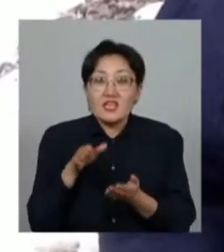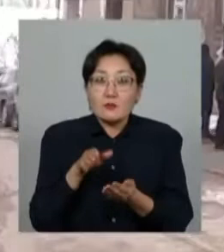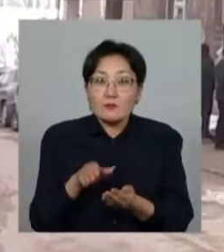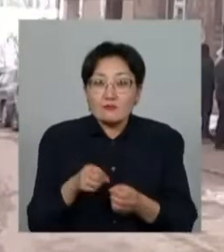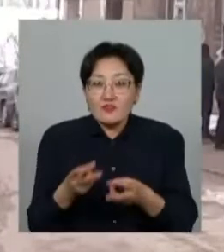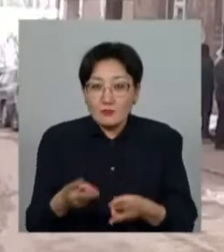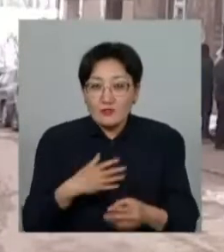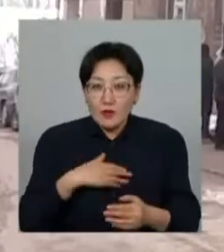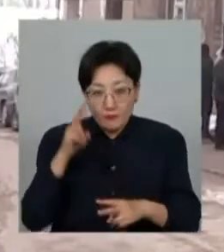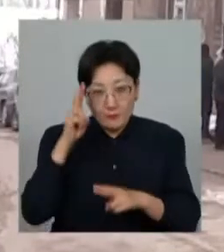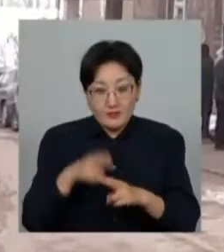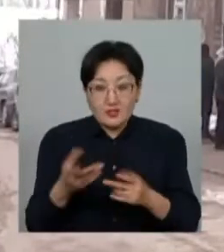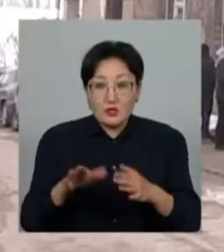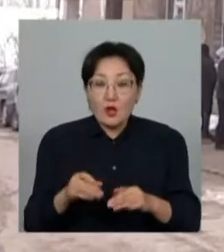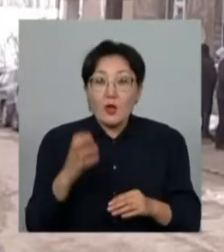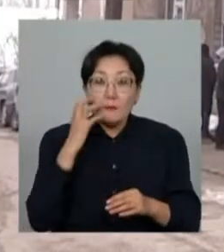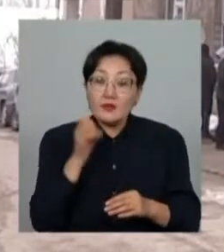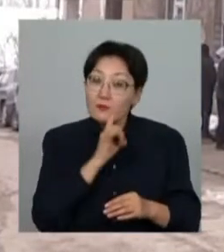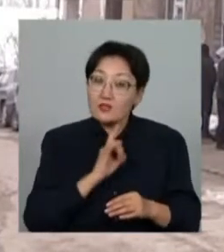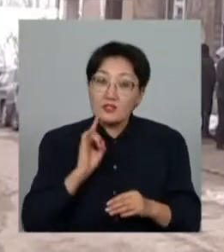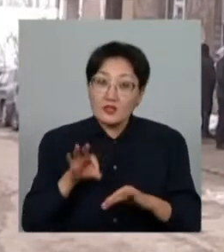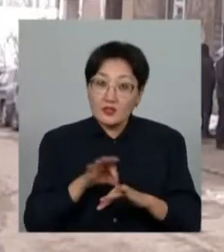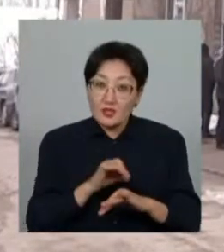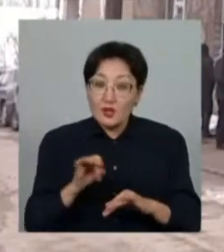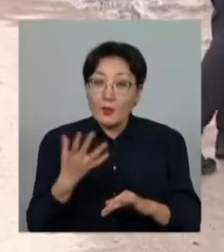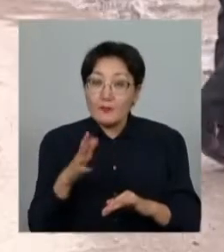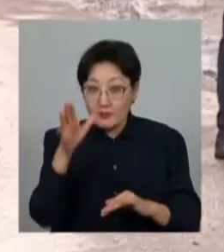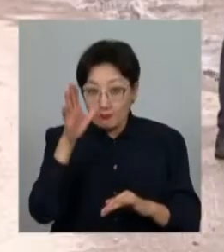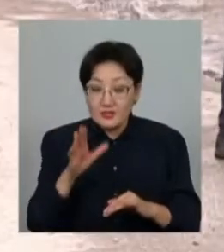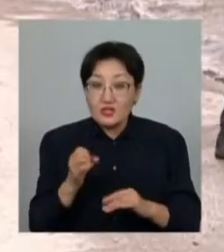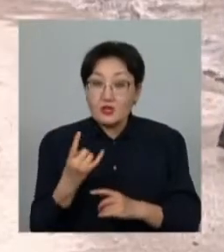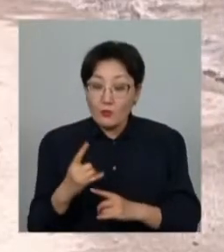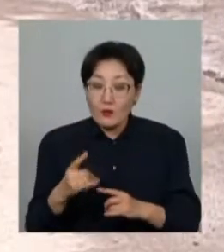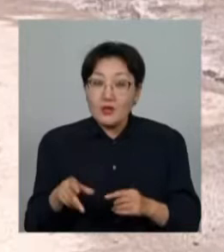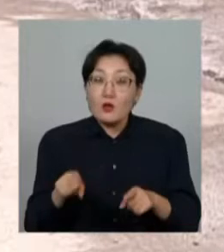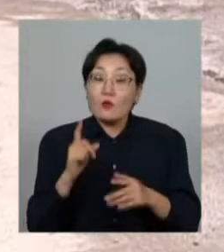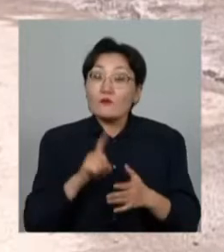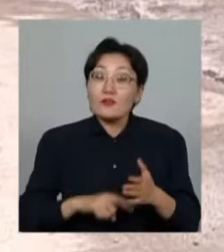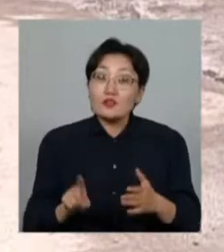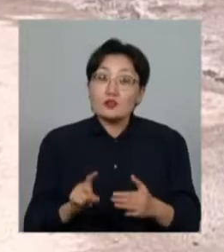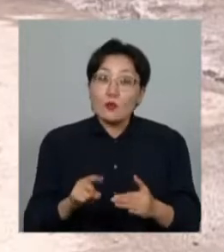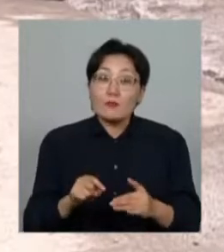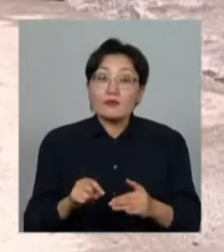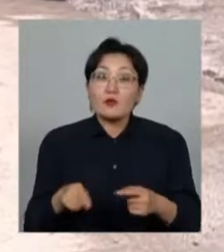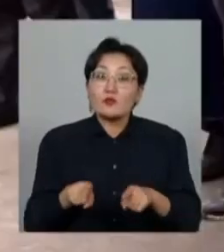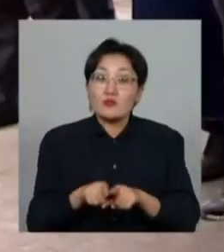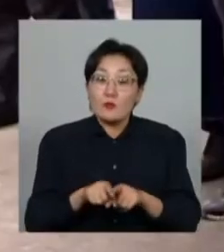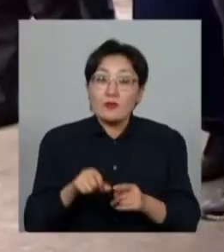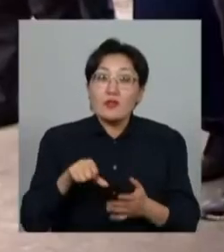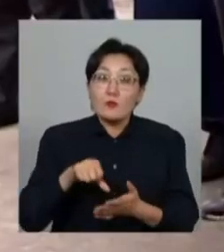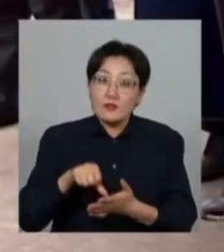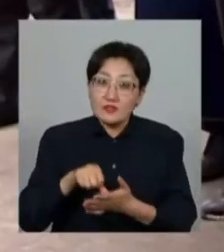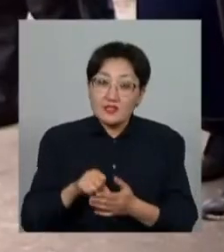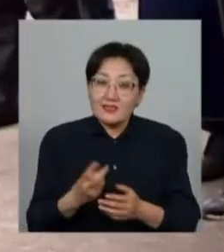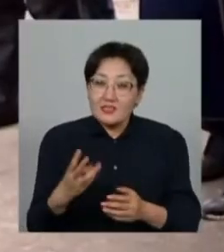брата. У погибшего остались беременная жена и 5-месячный ребенок. Семья покойного уверена, что в безжалостной расправе принимало